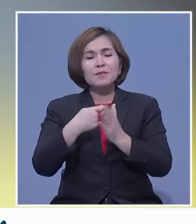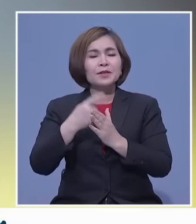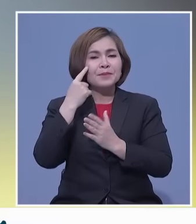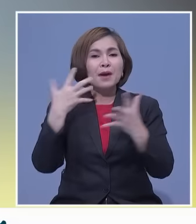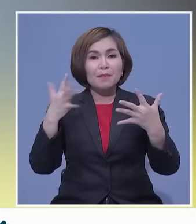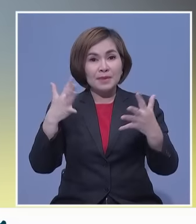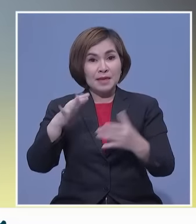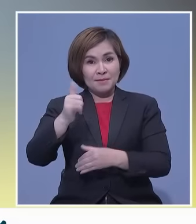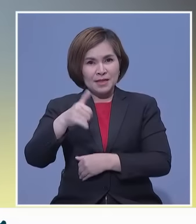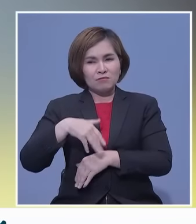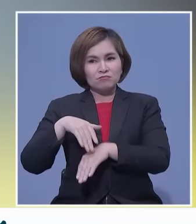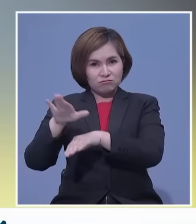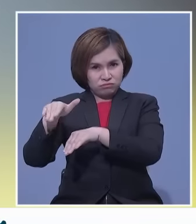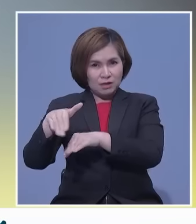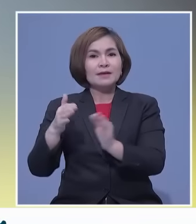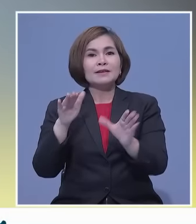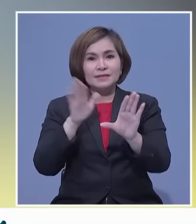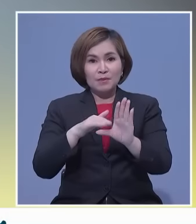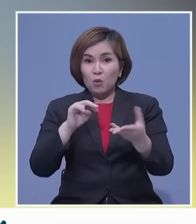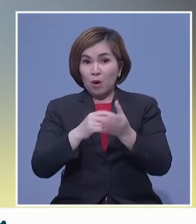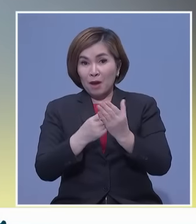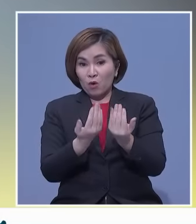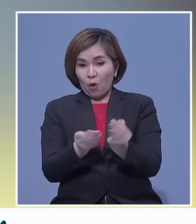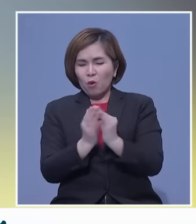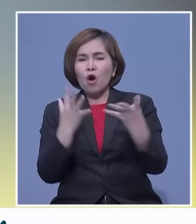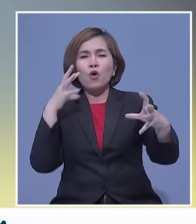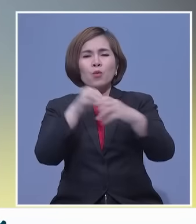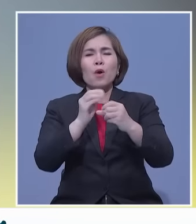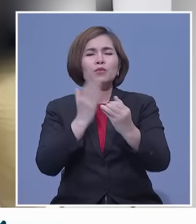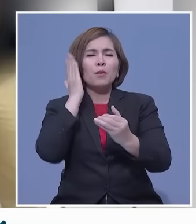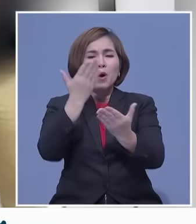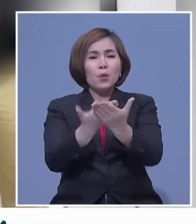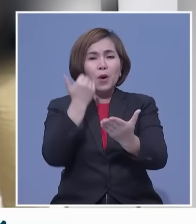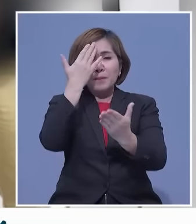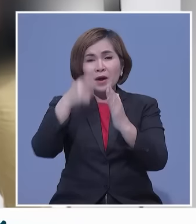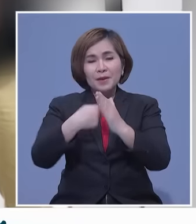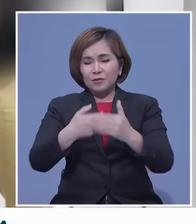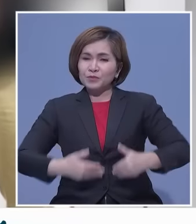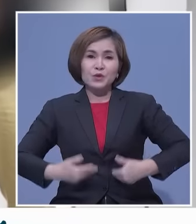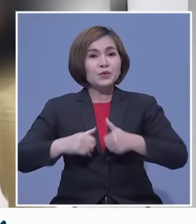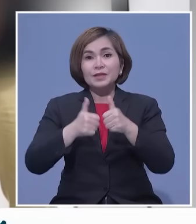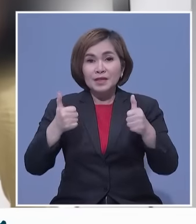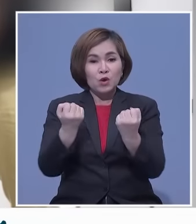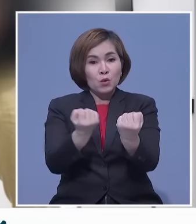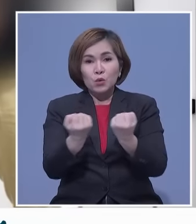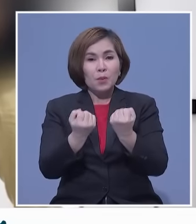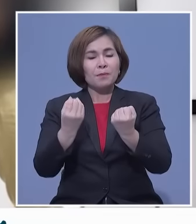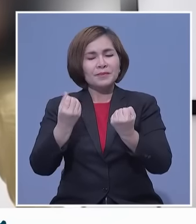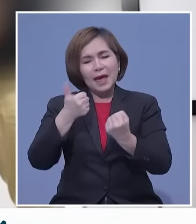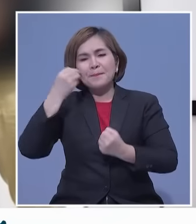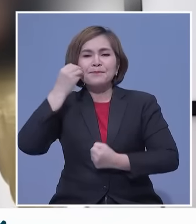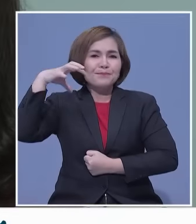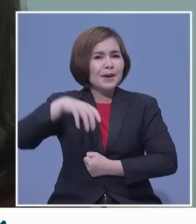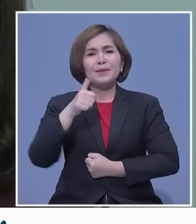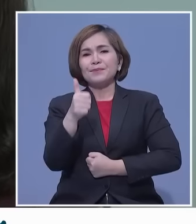มาสมัครด้วยกันคุณจะกลายเป็นครอบครัวคนรวยอ่ะค่ะในอนาคตแน่นอนเพราะคุณจะสำเร็จคุณจะได้รถคุณจะได้บ้านคุณจะได้หลายสิ่ง